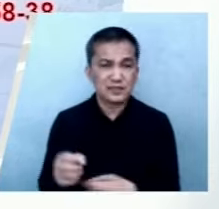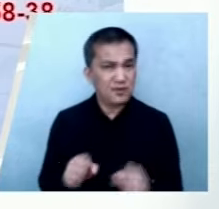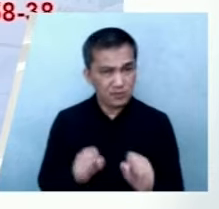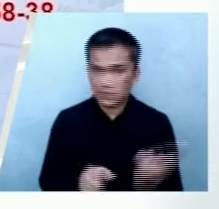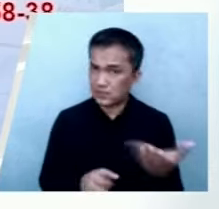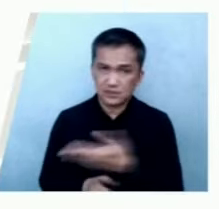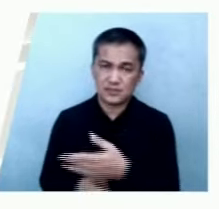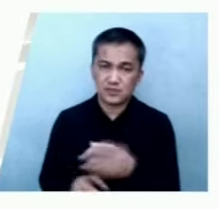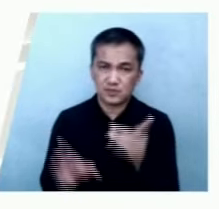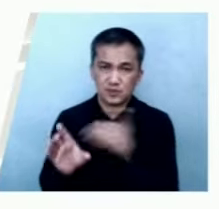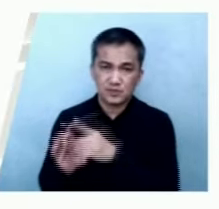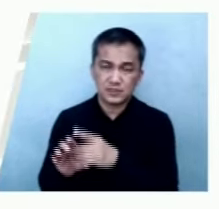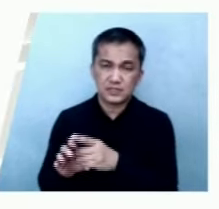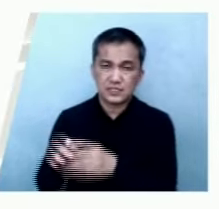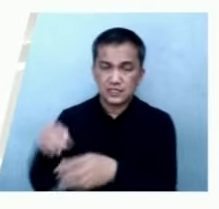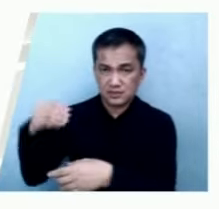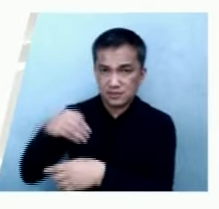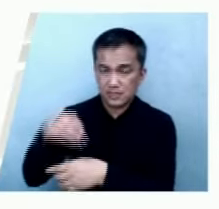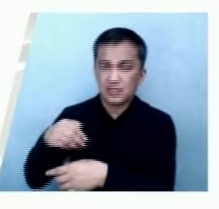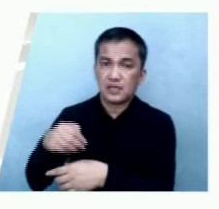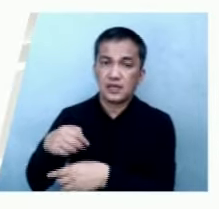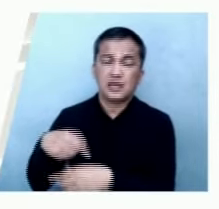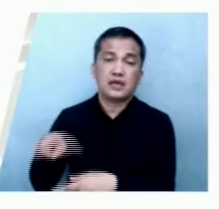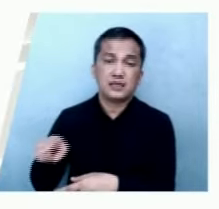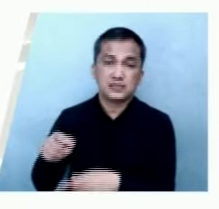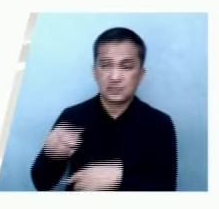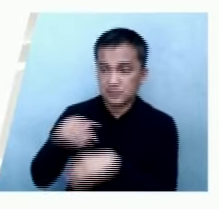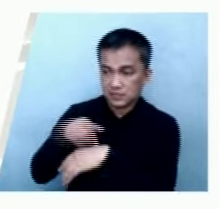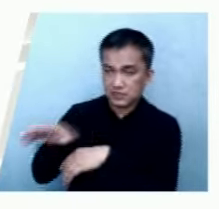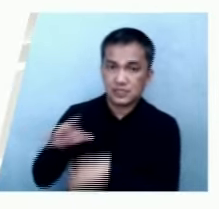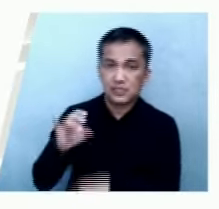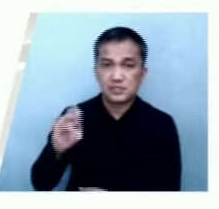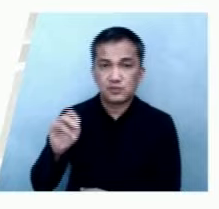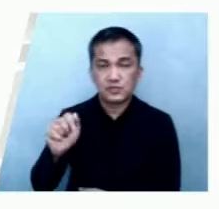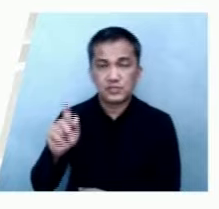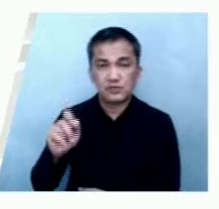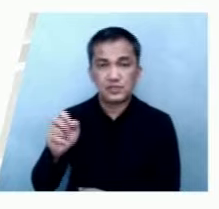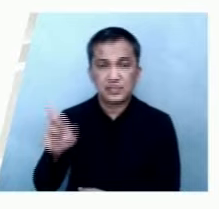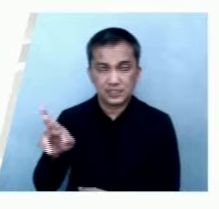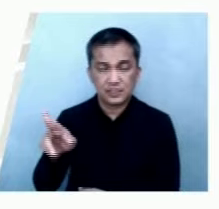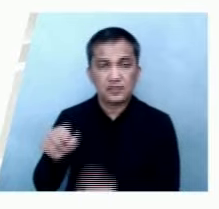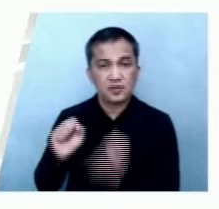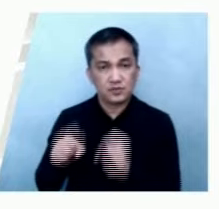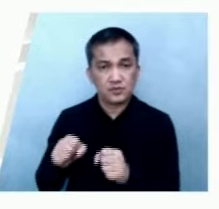sa aming mga bank account o magpadala sa Cebuano Luwinlier. Pwede